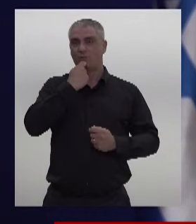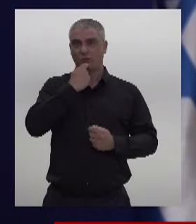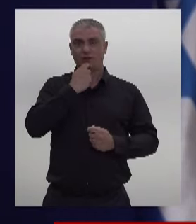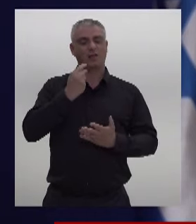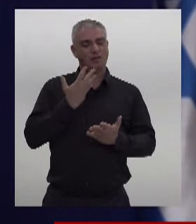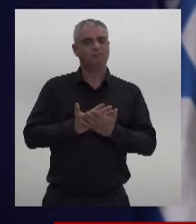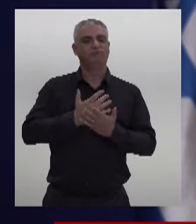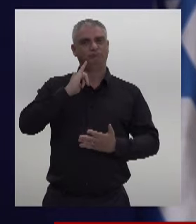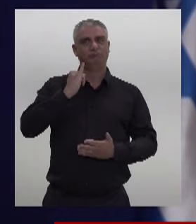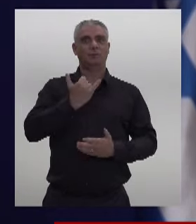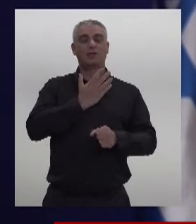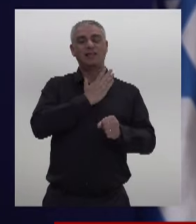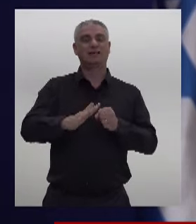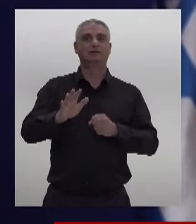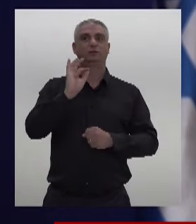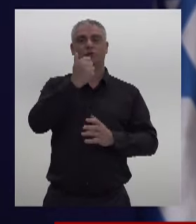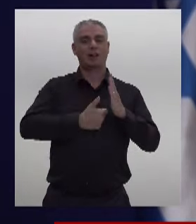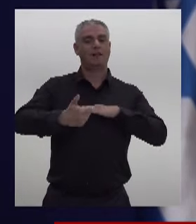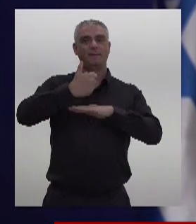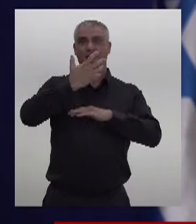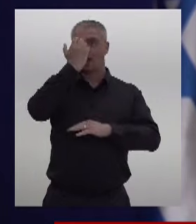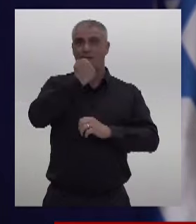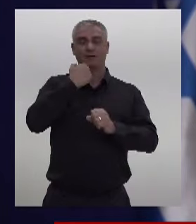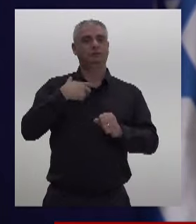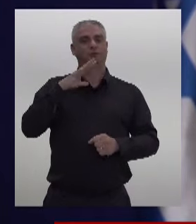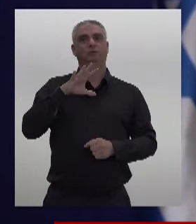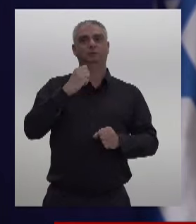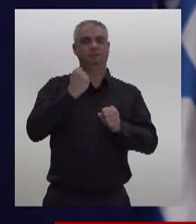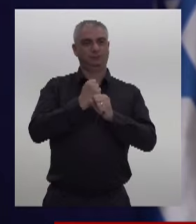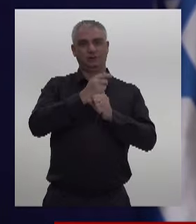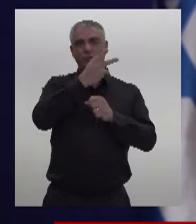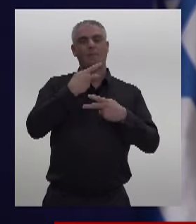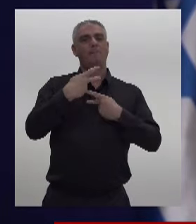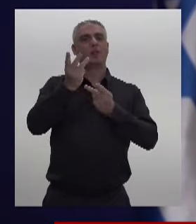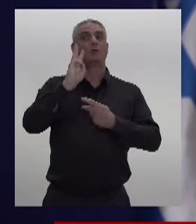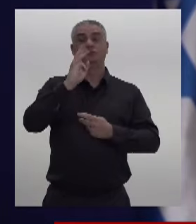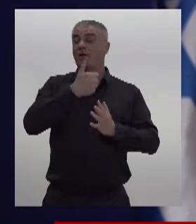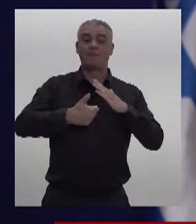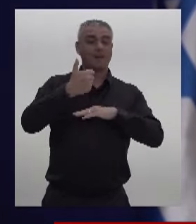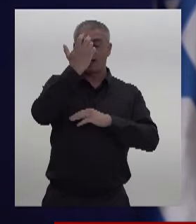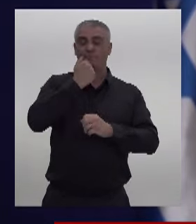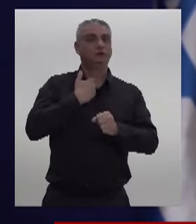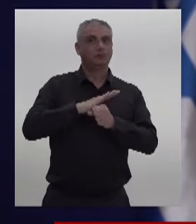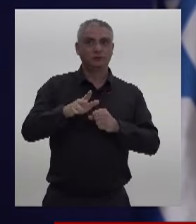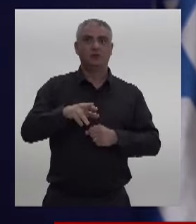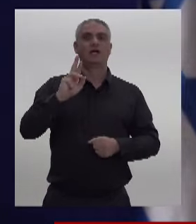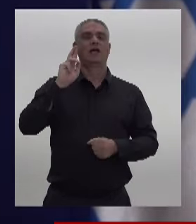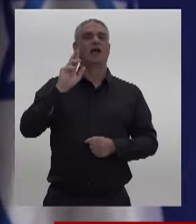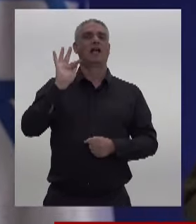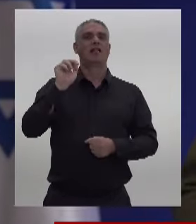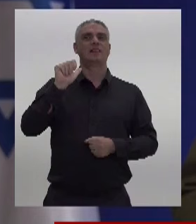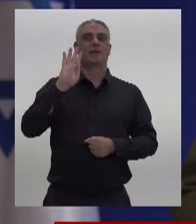אימות של חיסול של בחיר חמס שביצענו בבית החולים שיפה בחיר החמס שחיסל הוא רעד